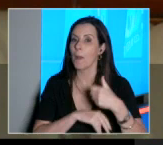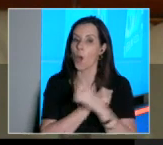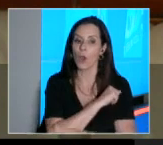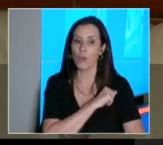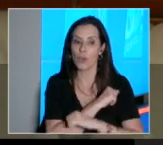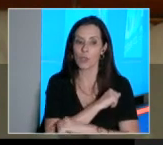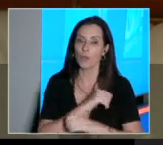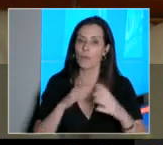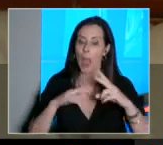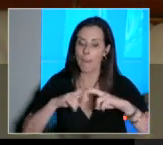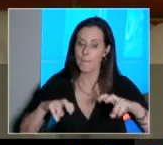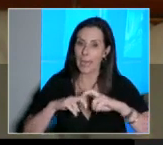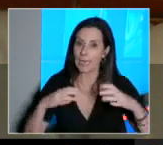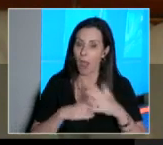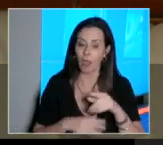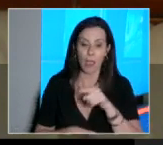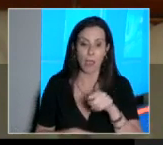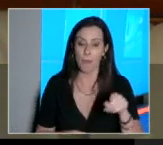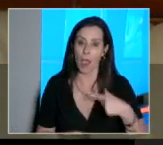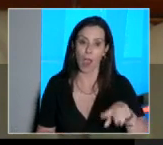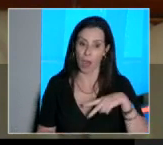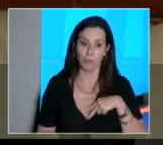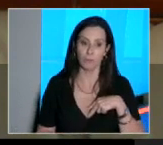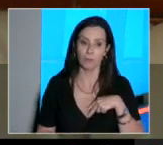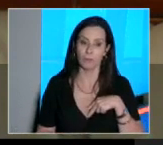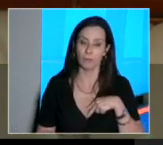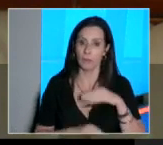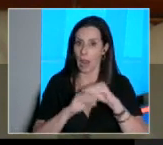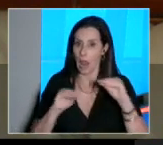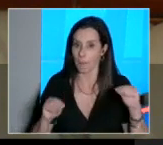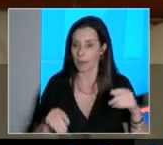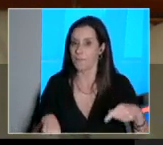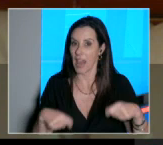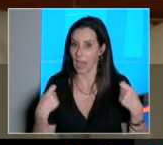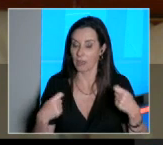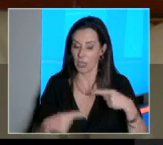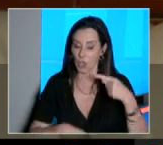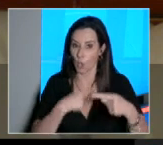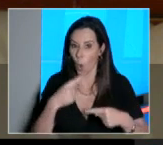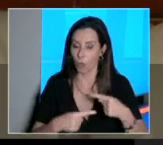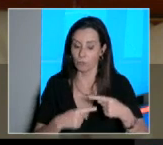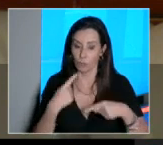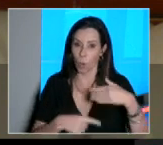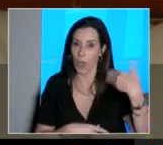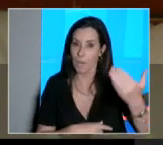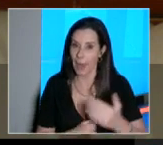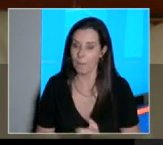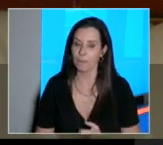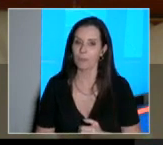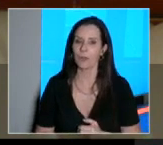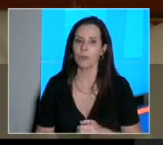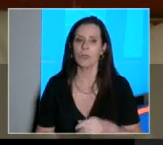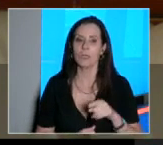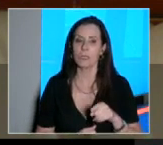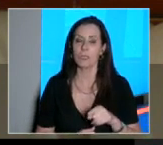באוניברסיטאות המחקר, שהם אמונים לחנך את הדור הזה ואת הדורות הבאים, בסך